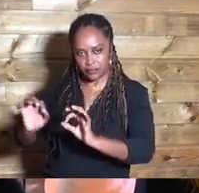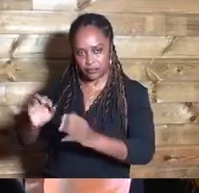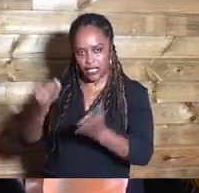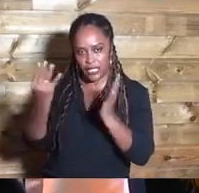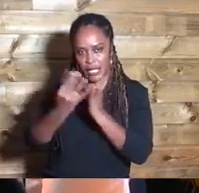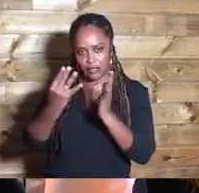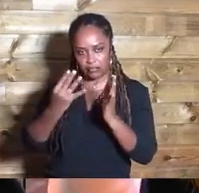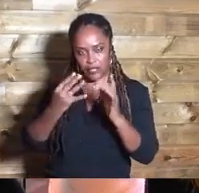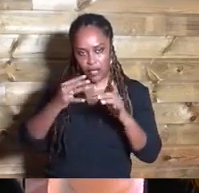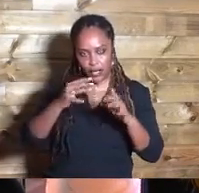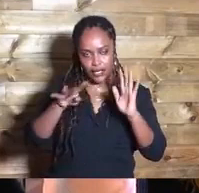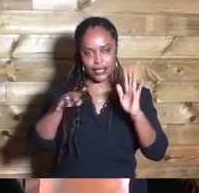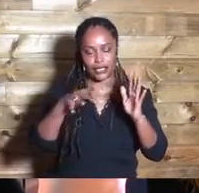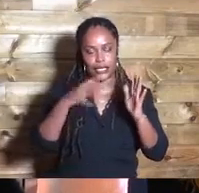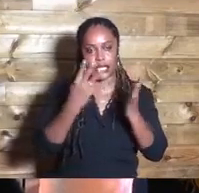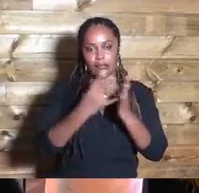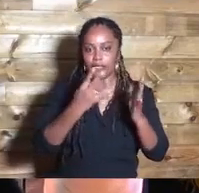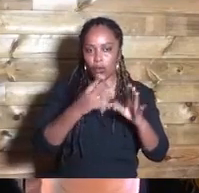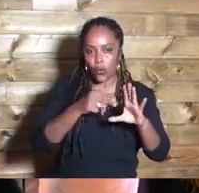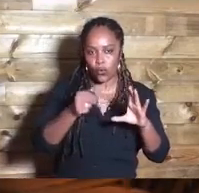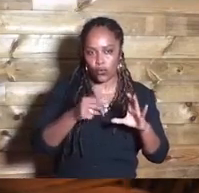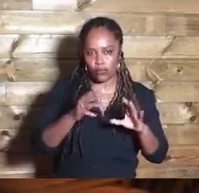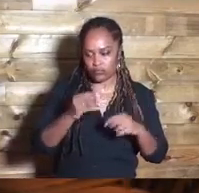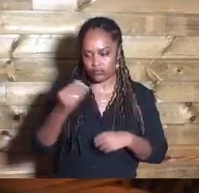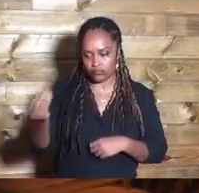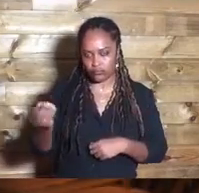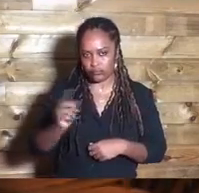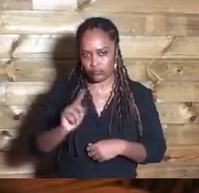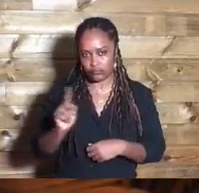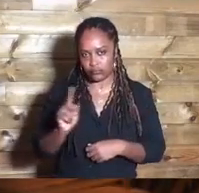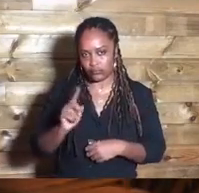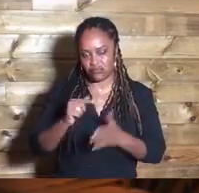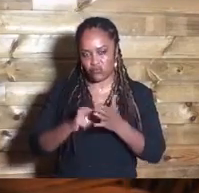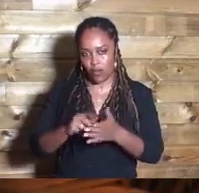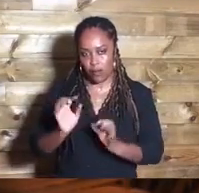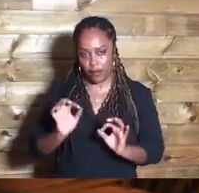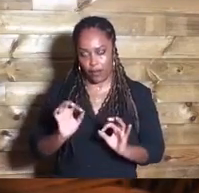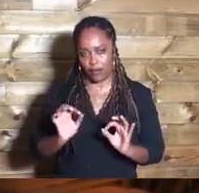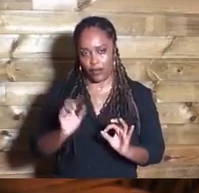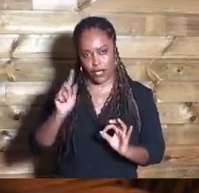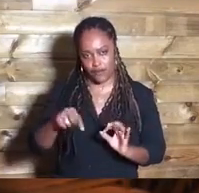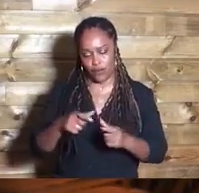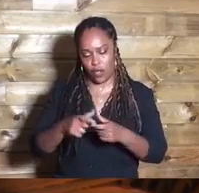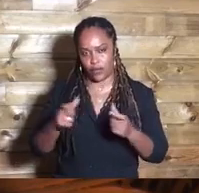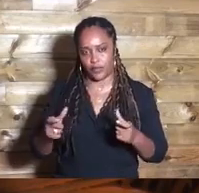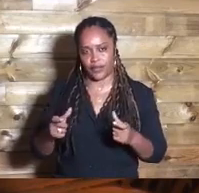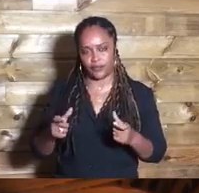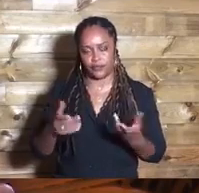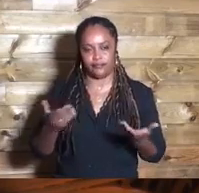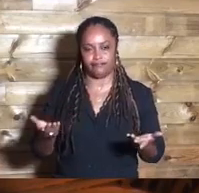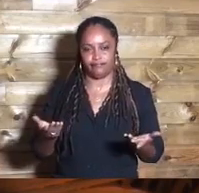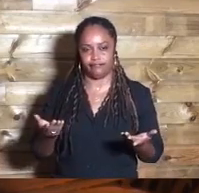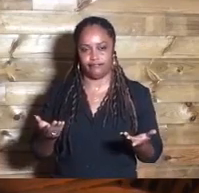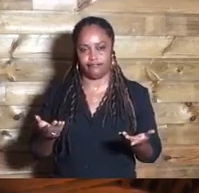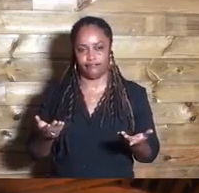avons d'interpréter la loi française sans garder intérêt précisément à pays Guadeloupe. Oh, nous,